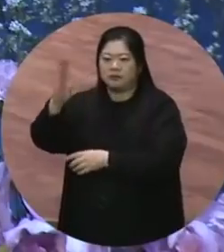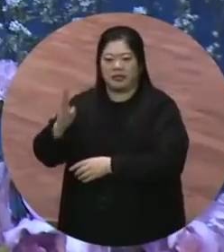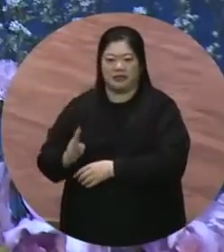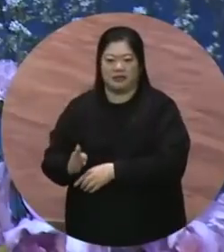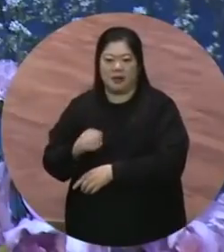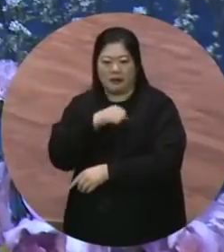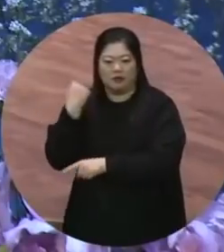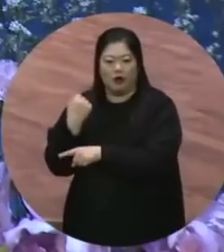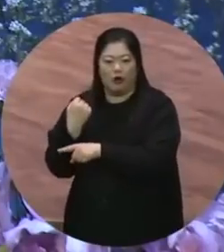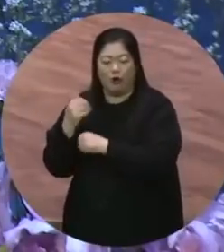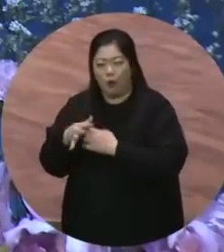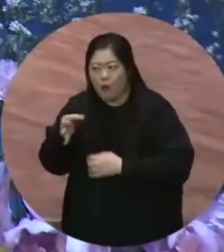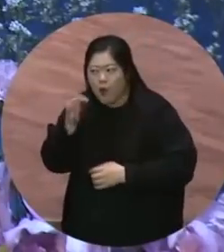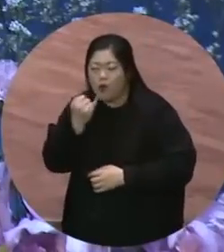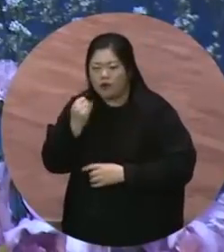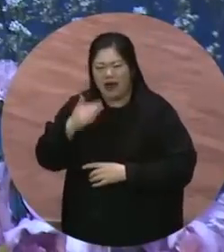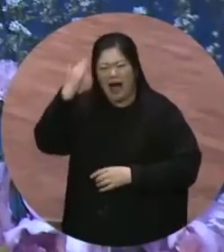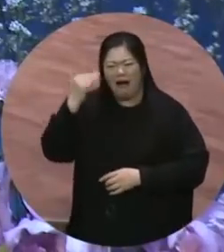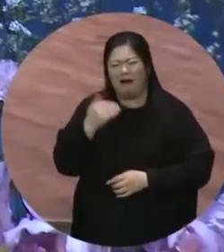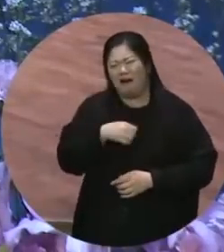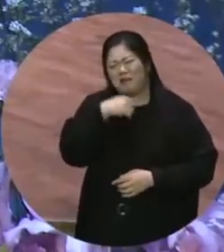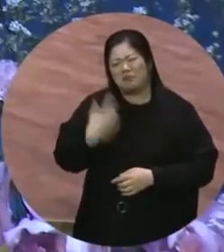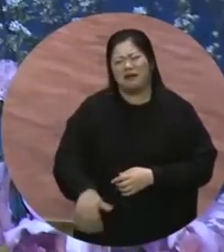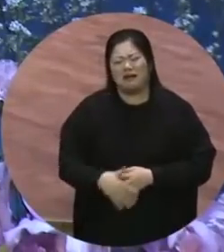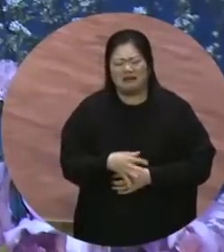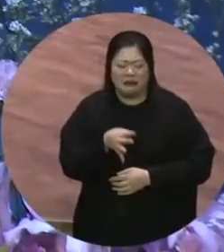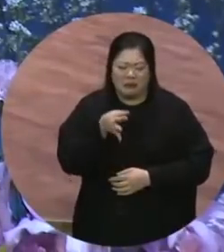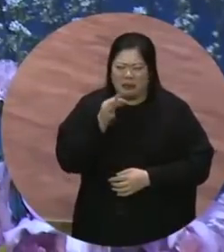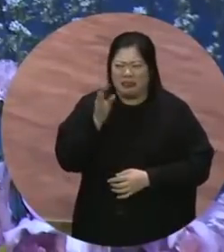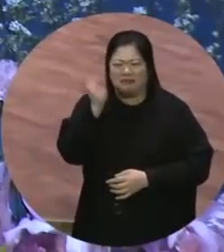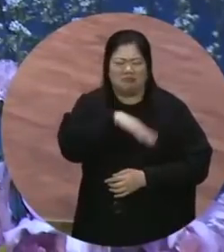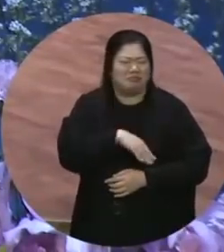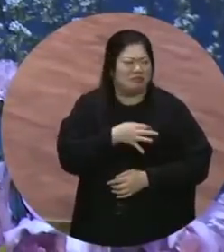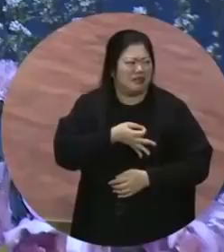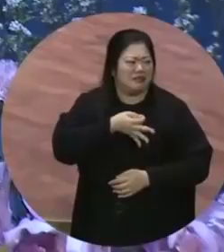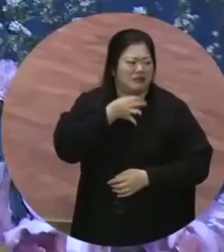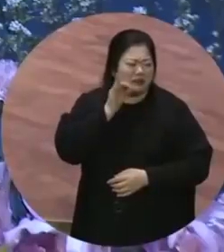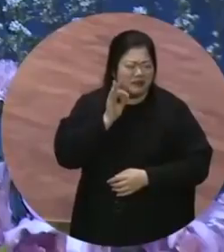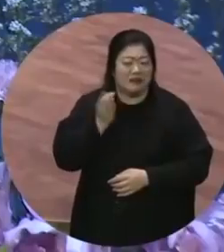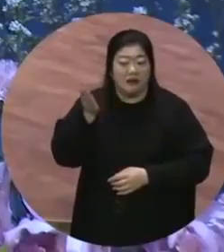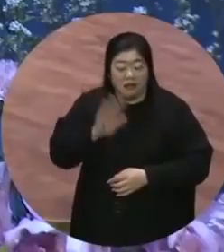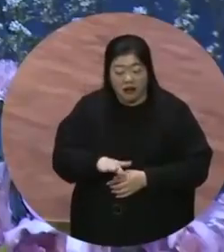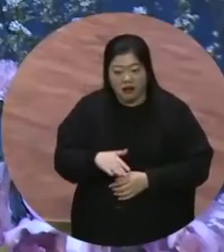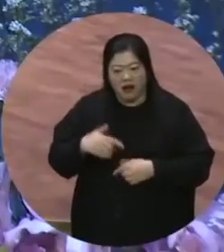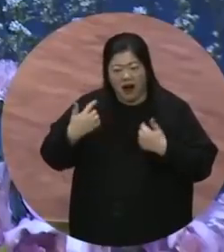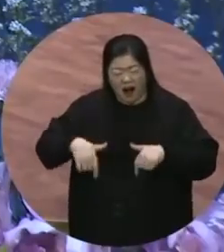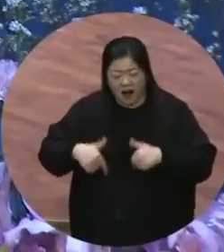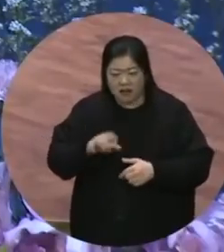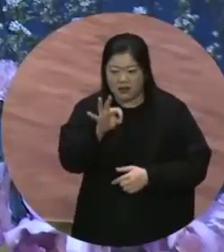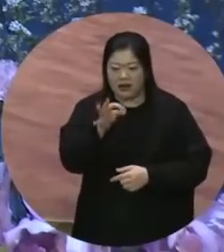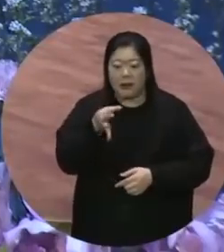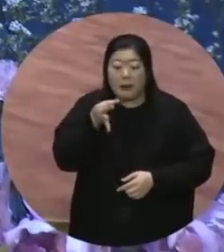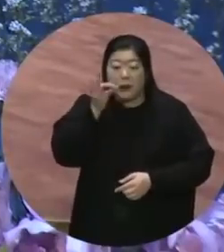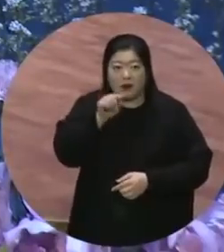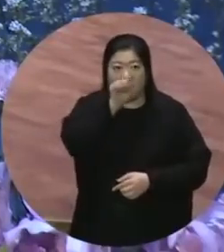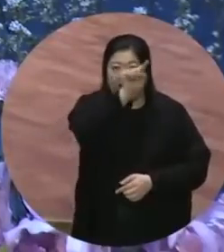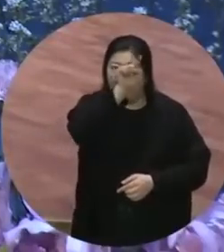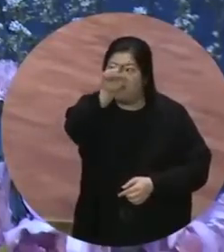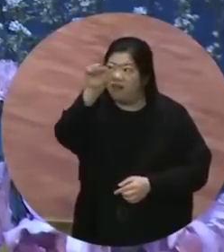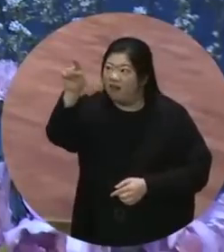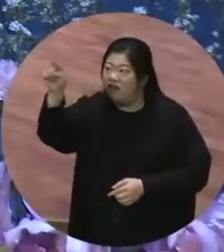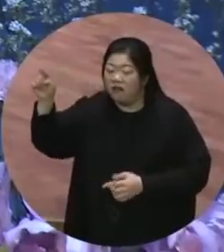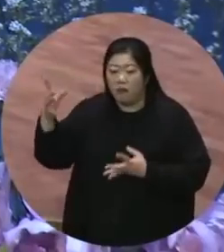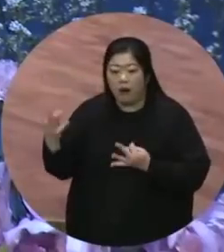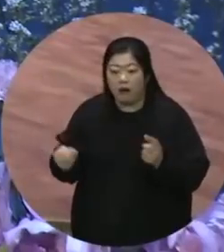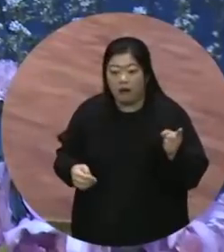너무 진하기 때문에 잘 안 마셔요. 그런데 카페마다 에스프레소가 다 있어요. 왜